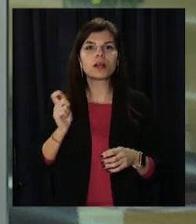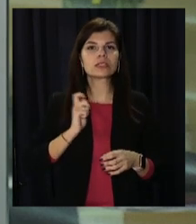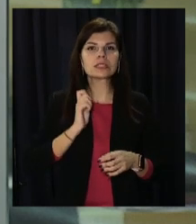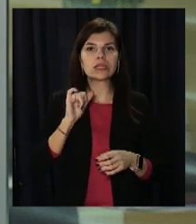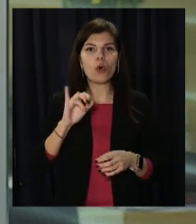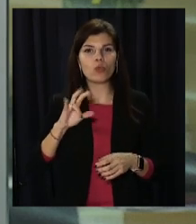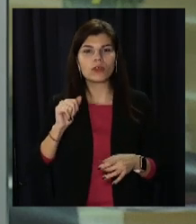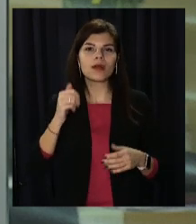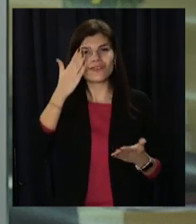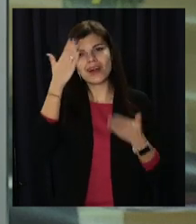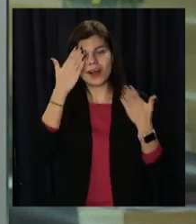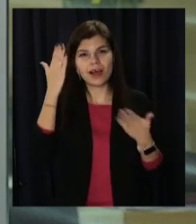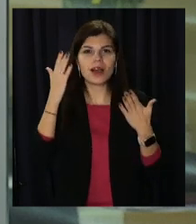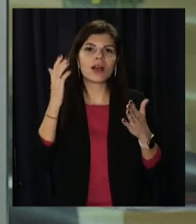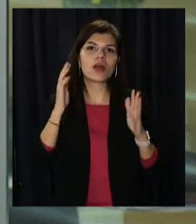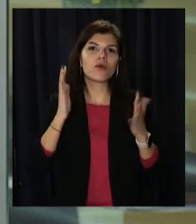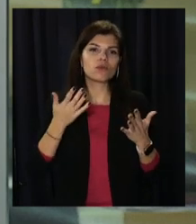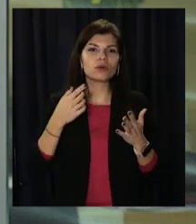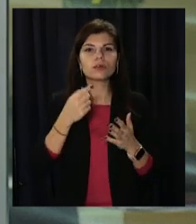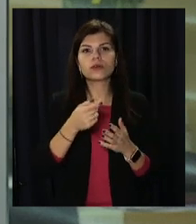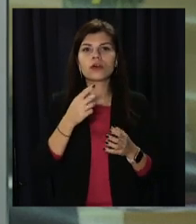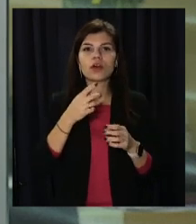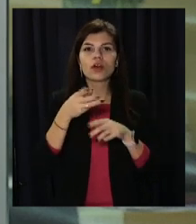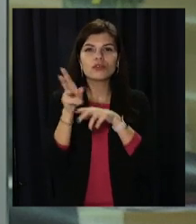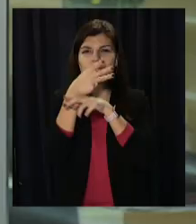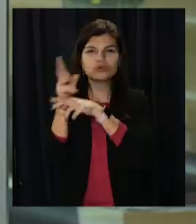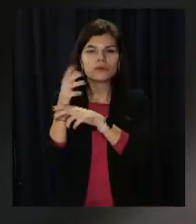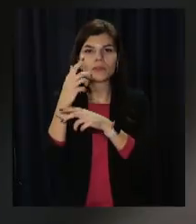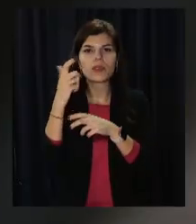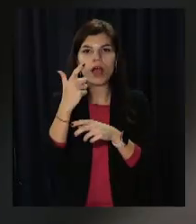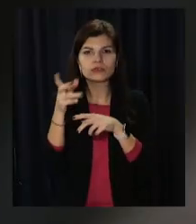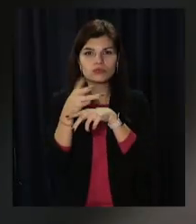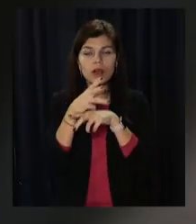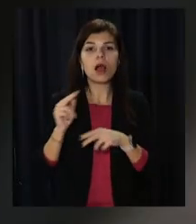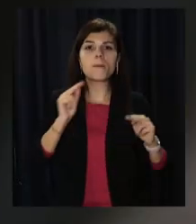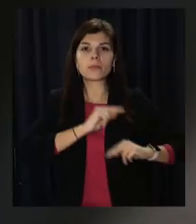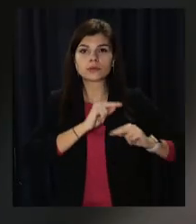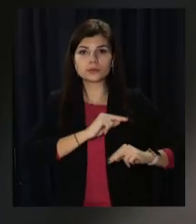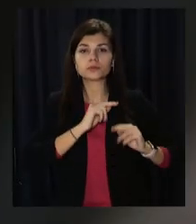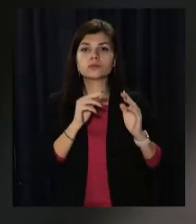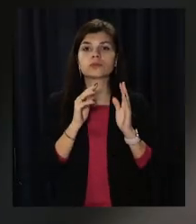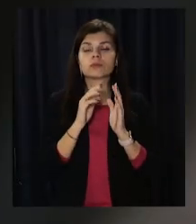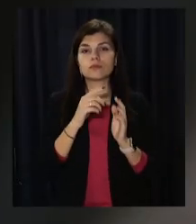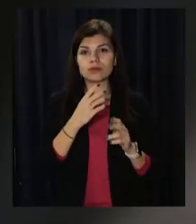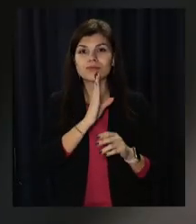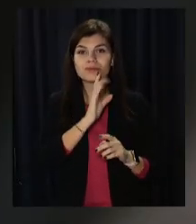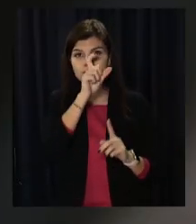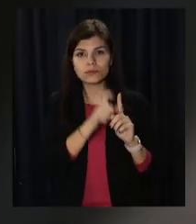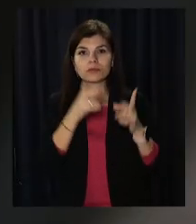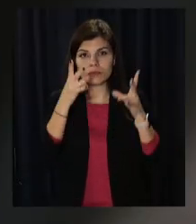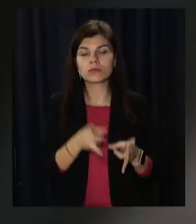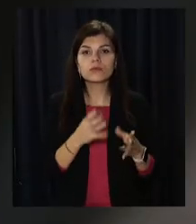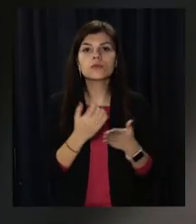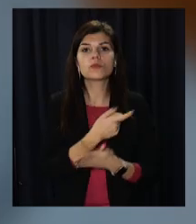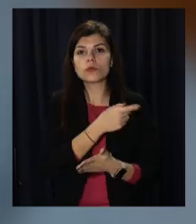і, розважаючись, розбризкали у приміщенні суміш з вогнегасника. Працівниця закладу попросила компенсувати збитки. Хлопці